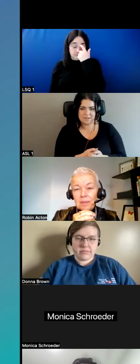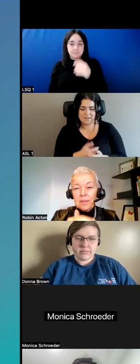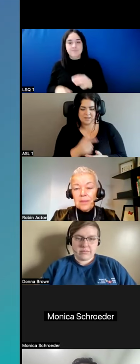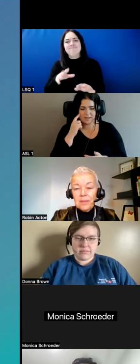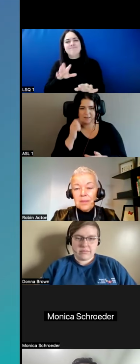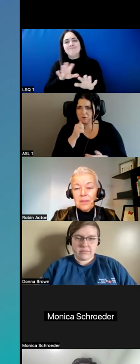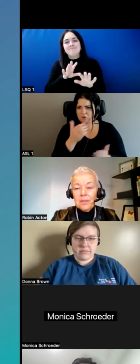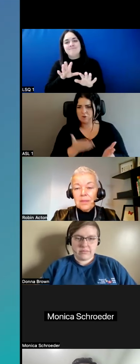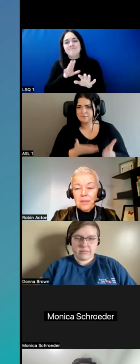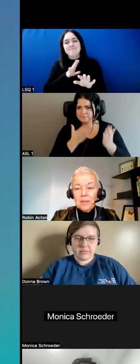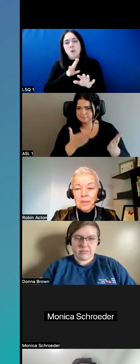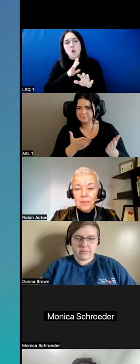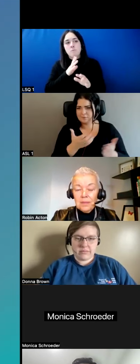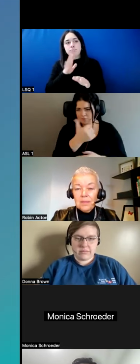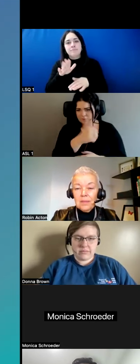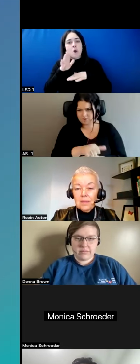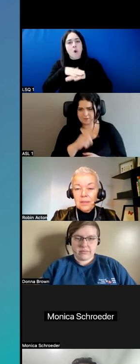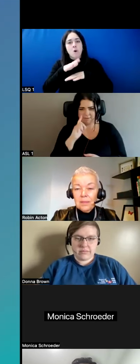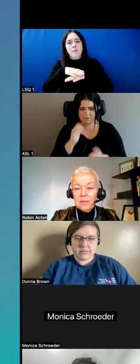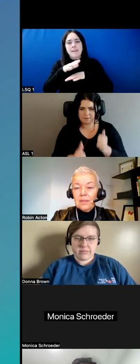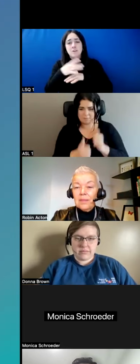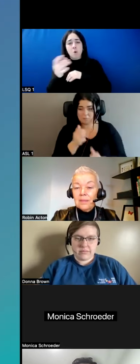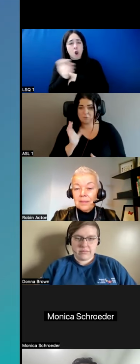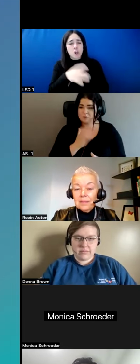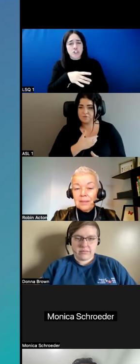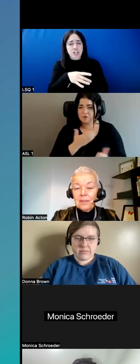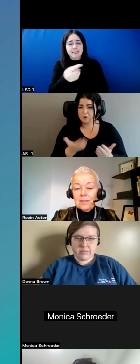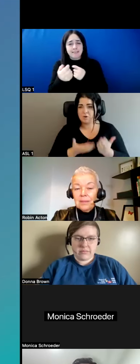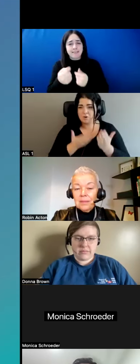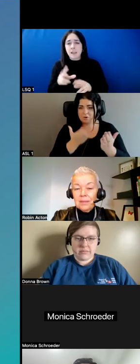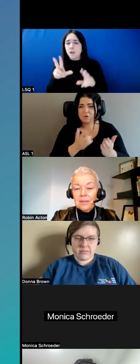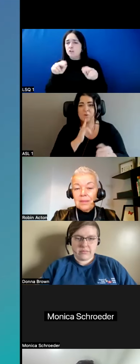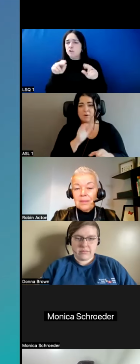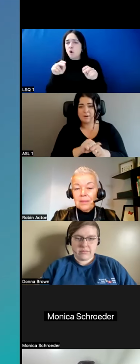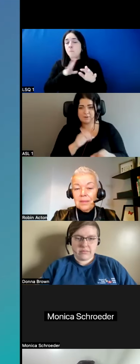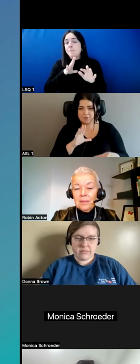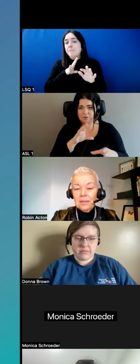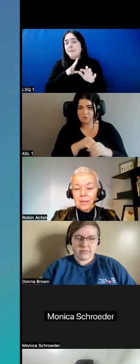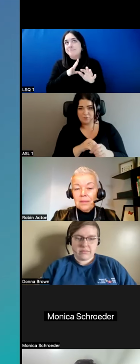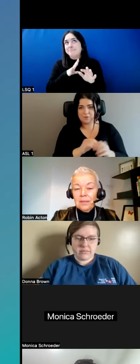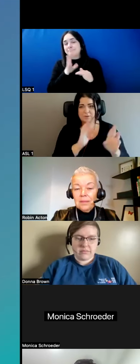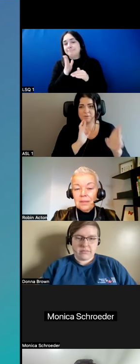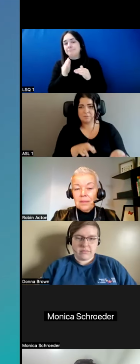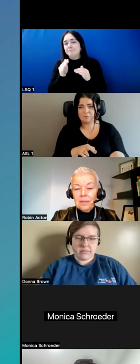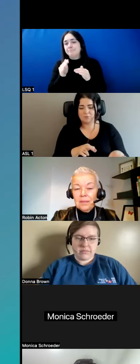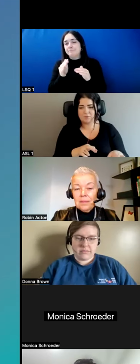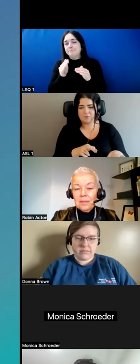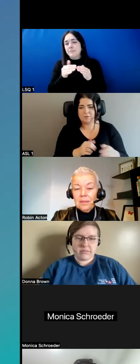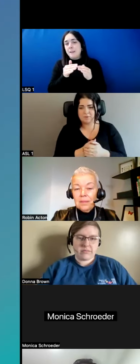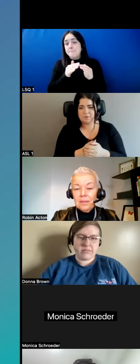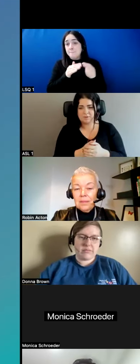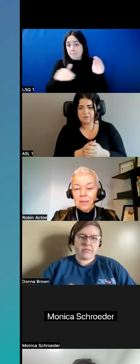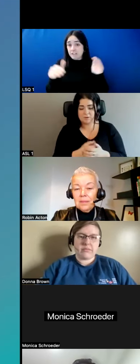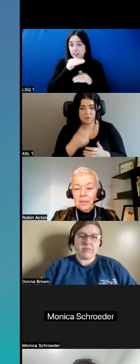Je ne pense pas que beaucoup de recommandations ont été rejetées. Je dirais plutôt que la majorité de nos recommandations ont été